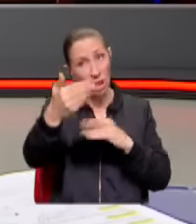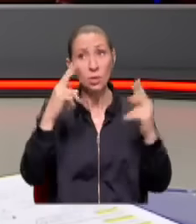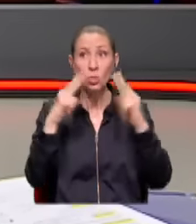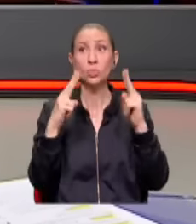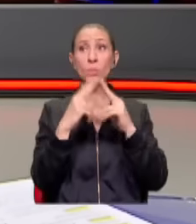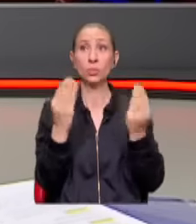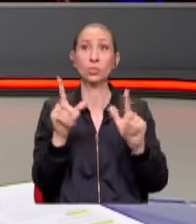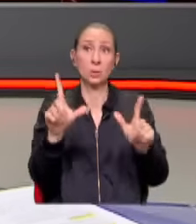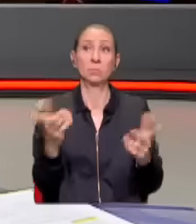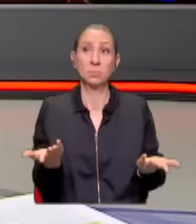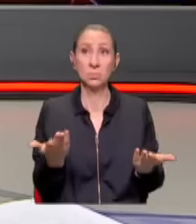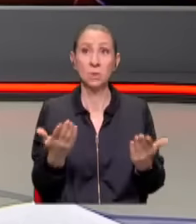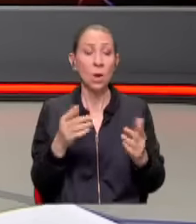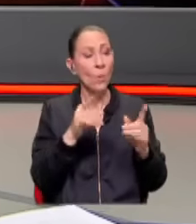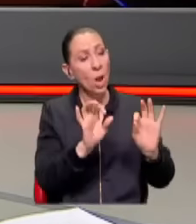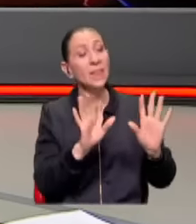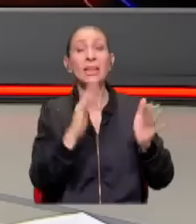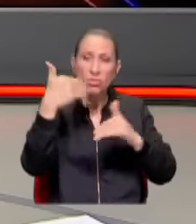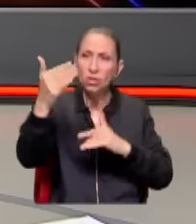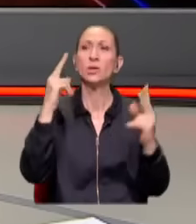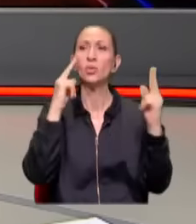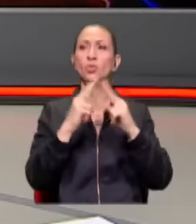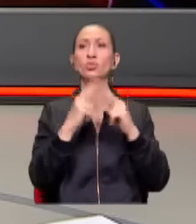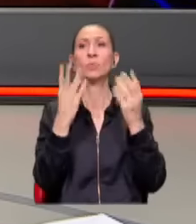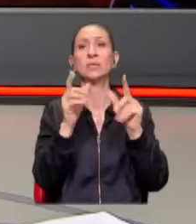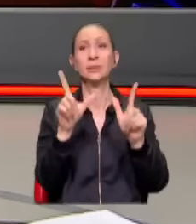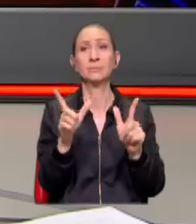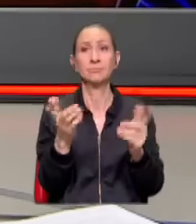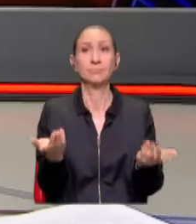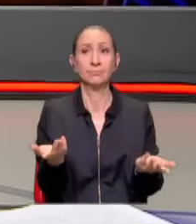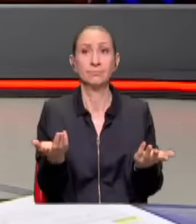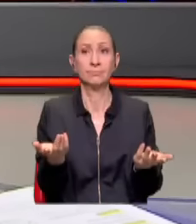görüşsünler. Yani öyle değil. Sivilde de görüşsünler.